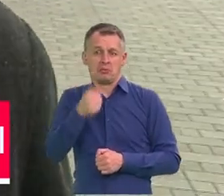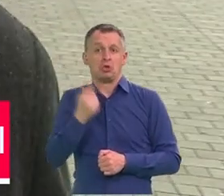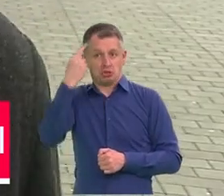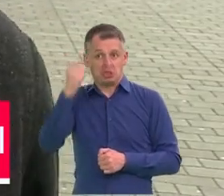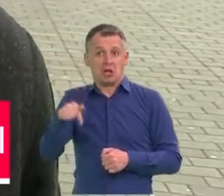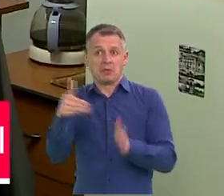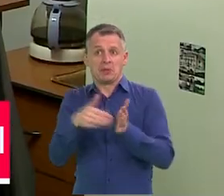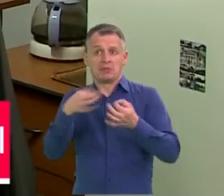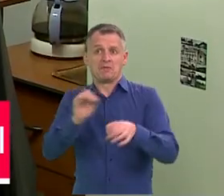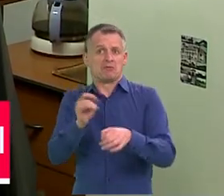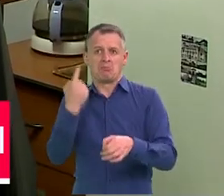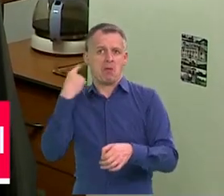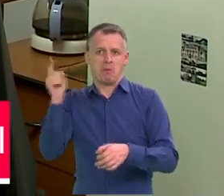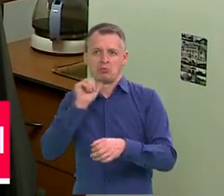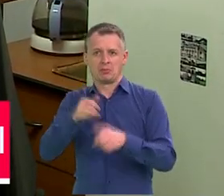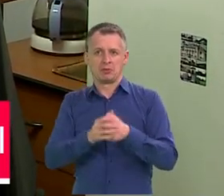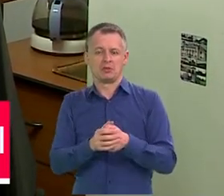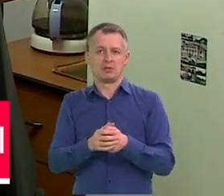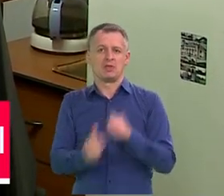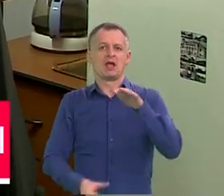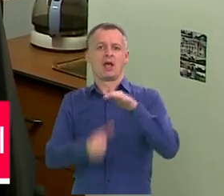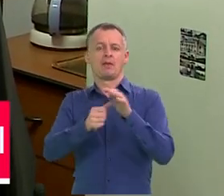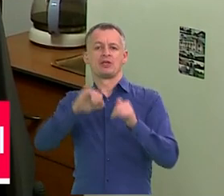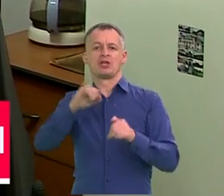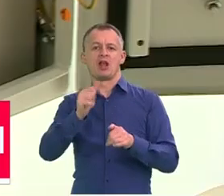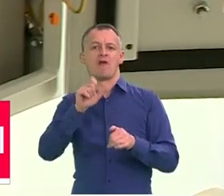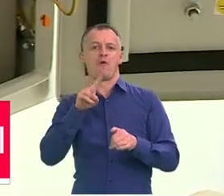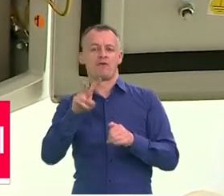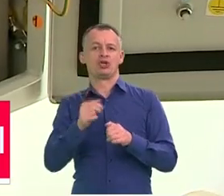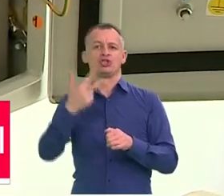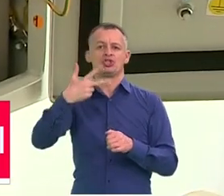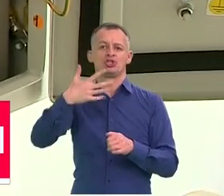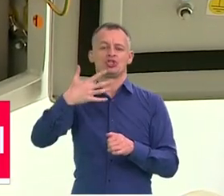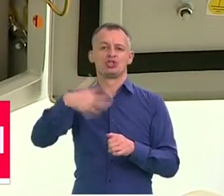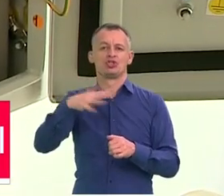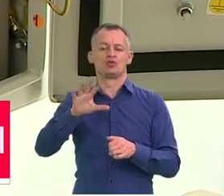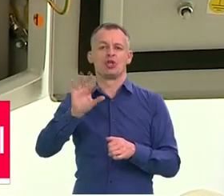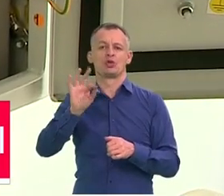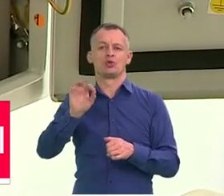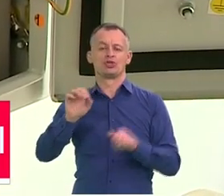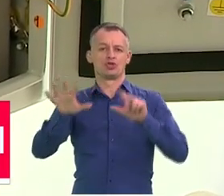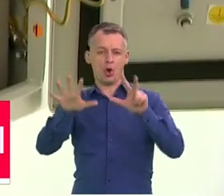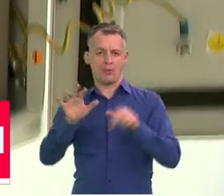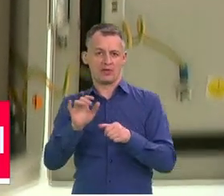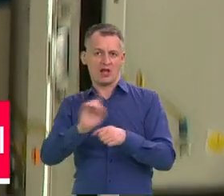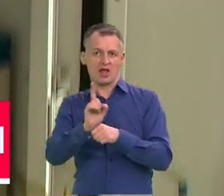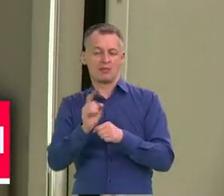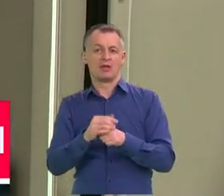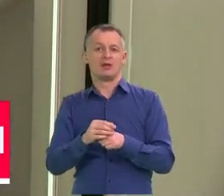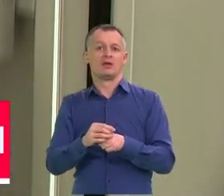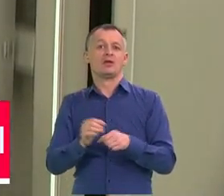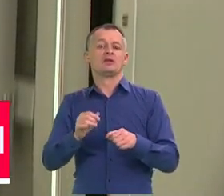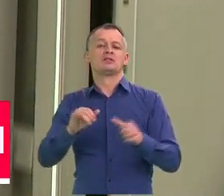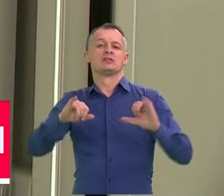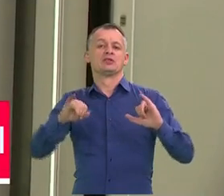să fie, dar n-am auzit. Capitala și Ilfovul au 527 de alarme, iar Inspectoratul pentru Situații de Urgență trebuie să le identifice pe